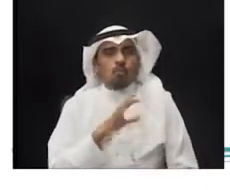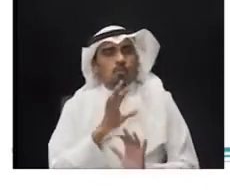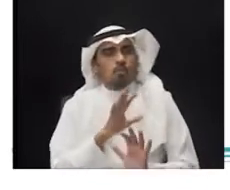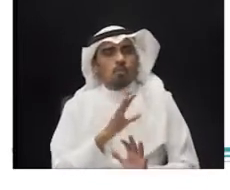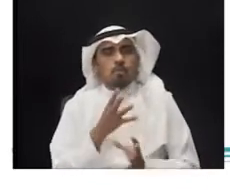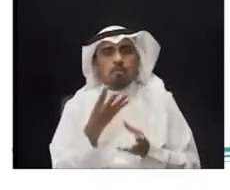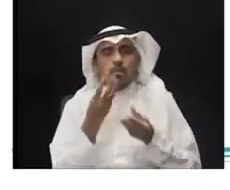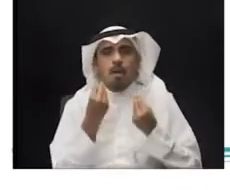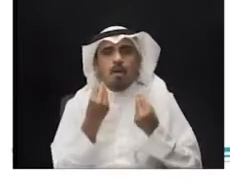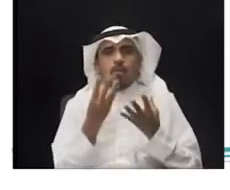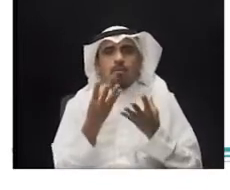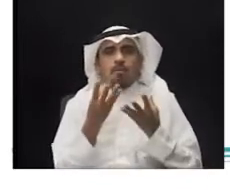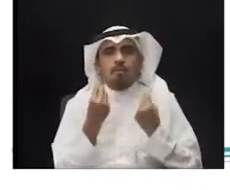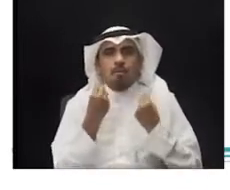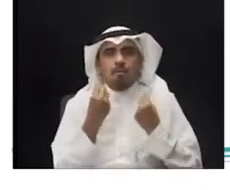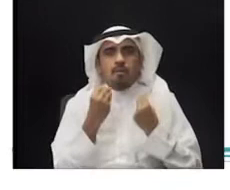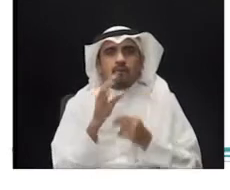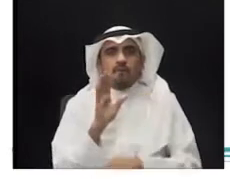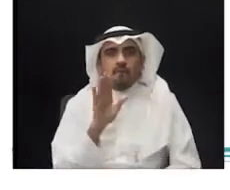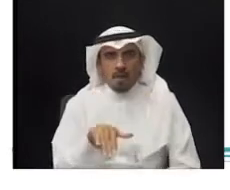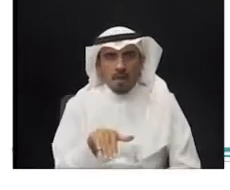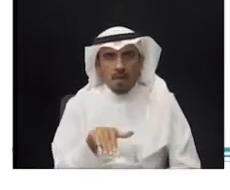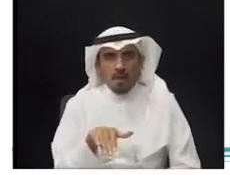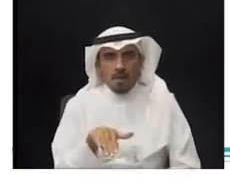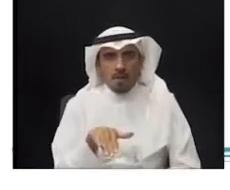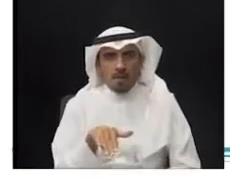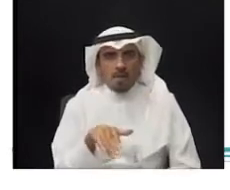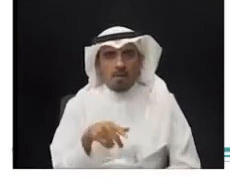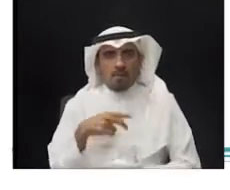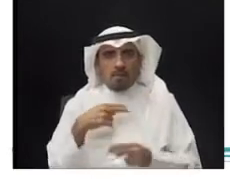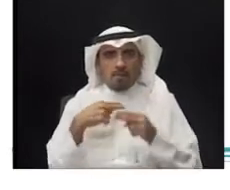ونكتسب كذلك رصيد معرفي في